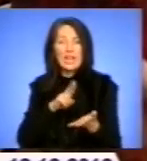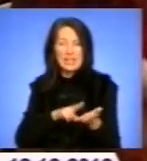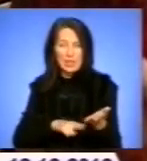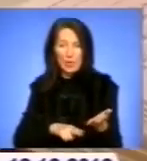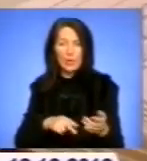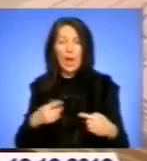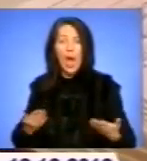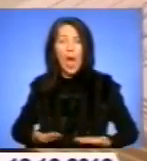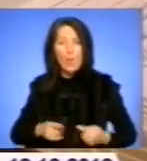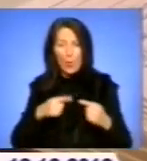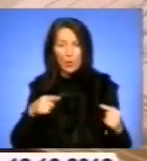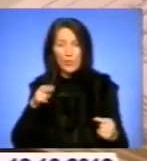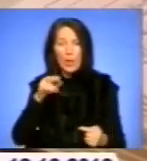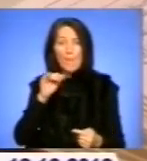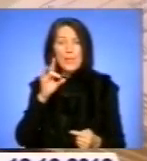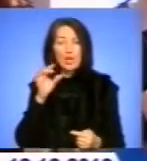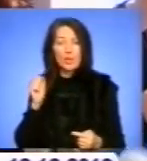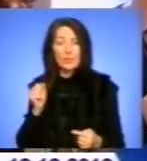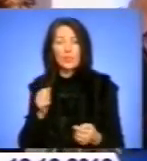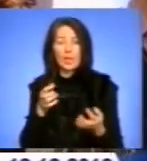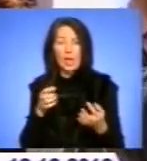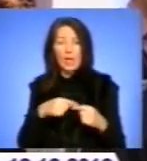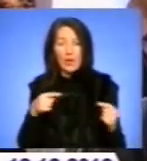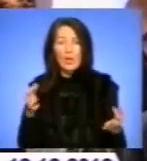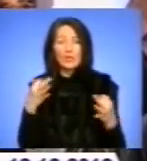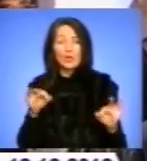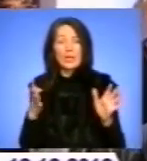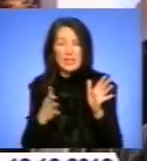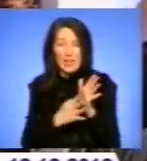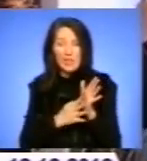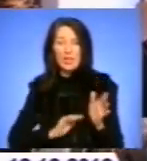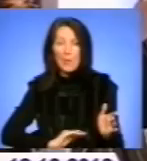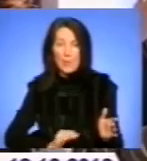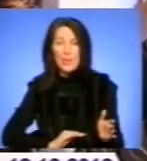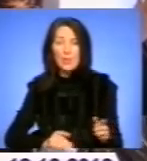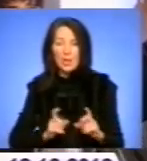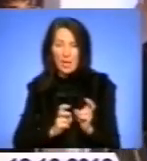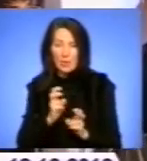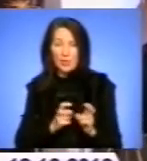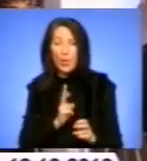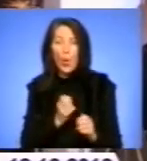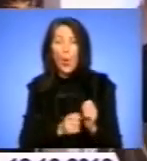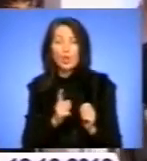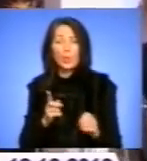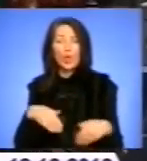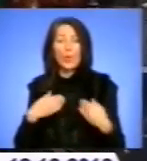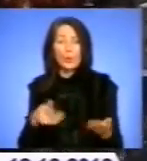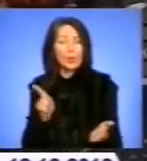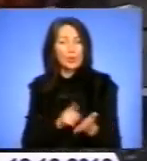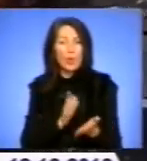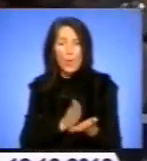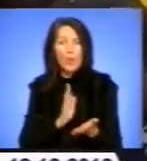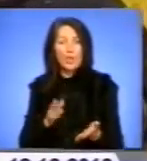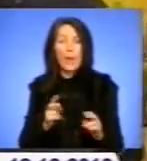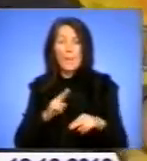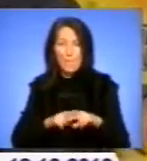побутових піротехнічних виробів в області дозволено 9 суб'єктам господарювання. У кожного, хто пропонує таку продукцію, обов'язково має бути паспорт на